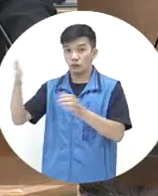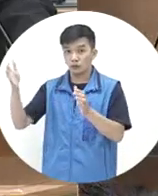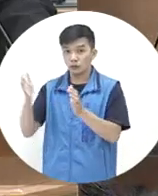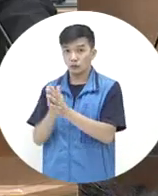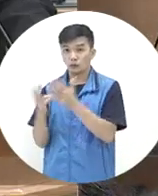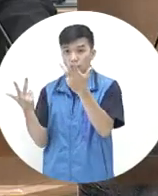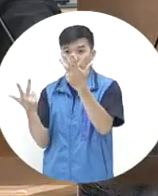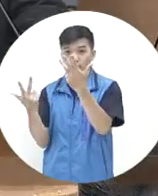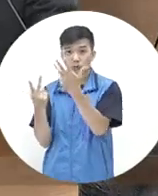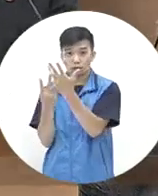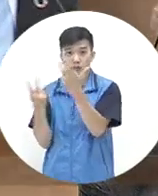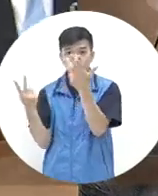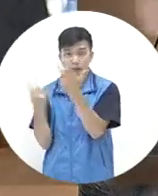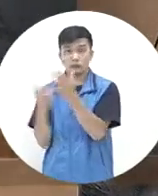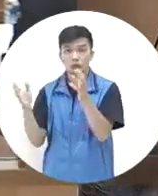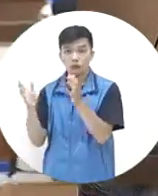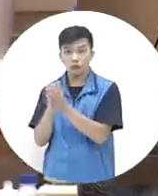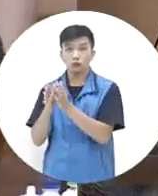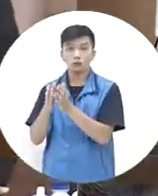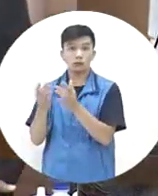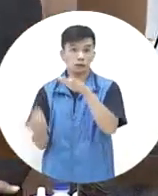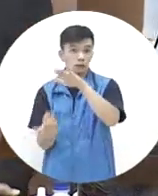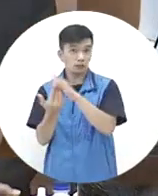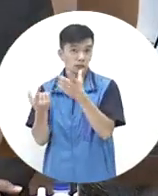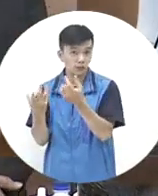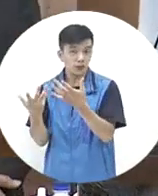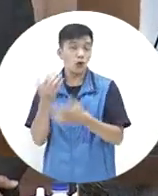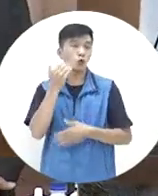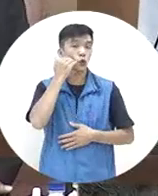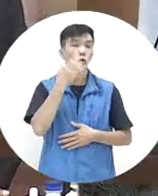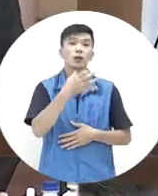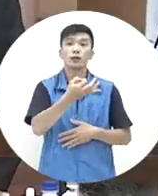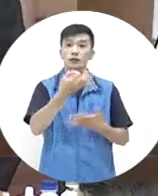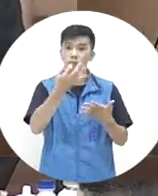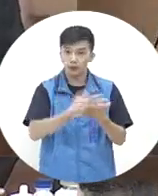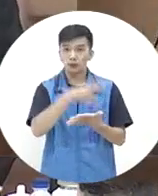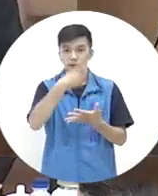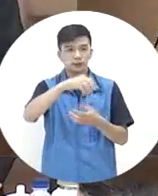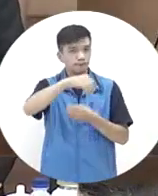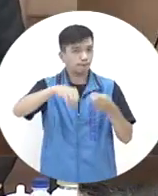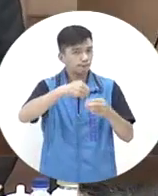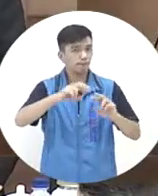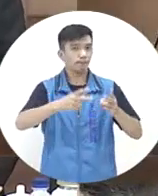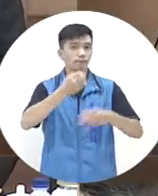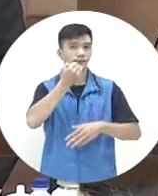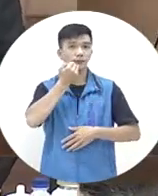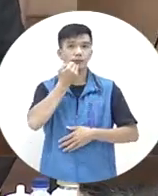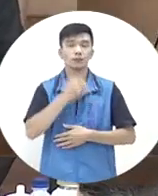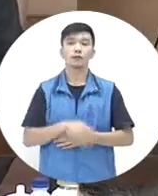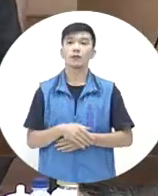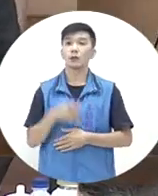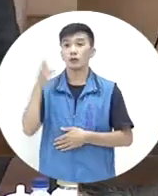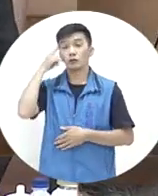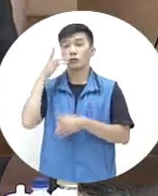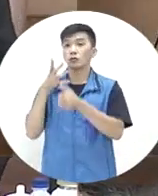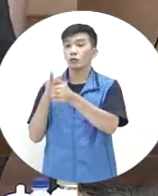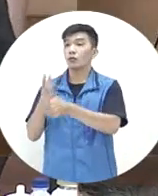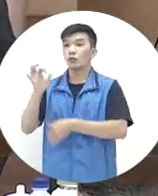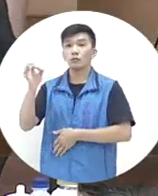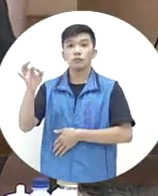当然经费不够，我们就会去调整。 OK， 经费不够调整，我想请问一下，那经费不够的，他的裁员要从哪边